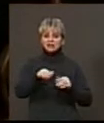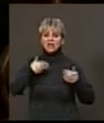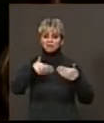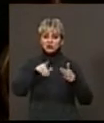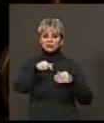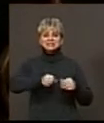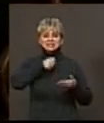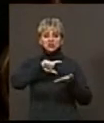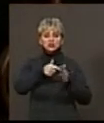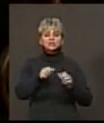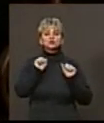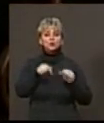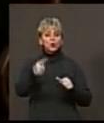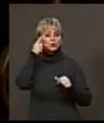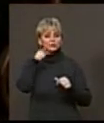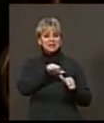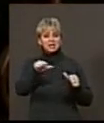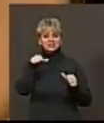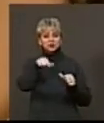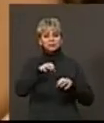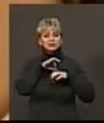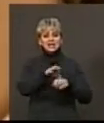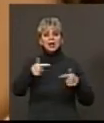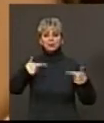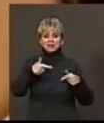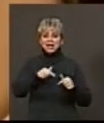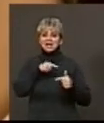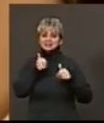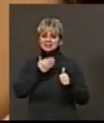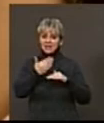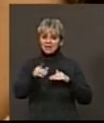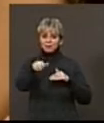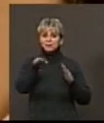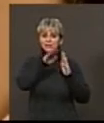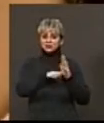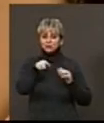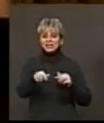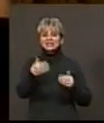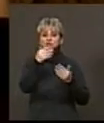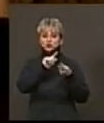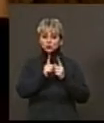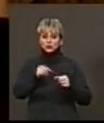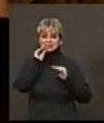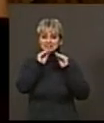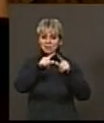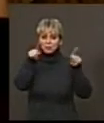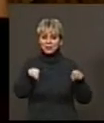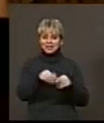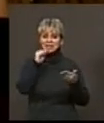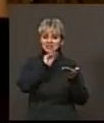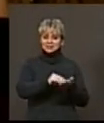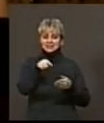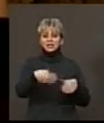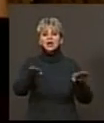выпускников. Старшеклассники смогут узнать особенности проведения ЕГЭ по отдельным предметам, структуру и содержание бланков, критерии оценки,